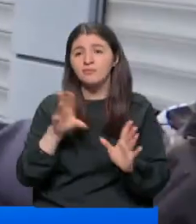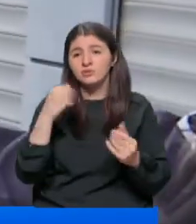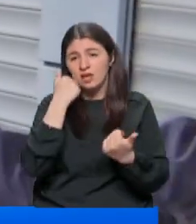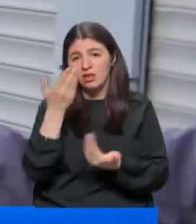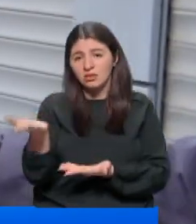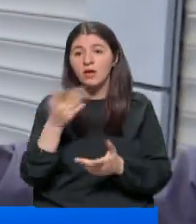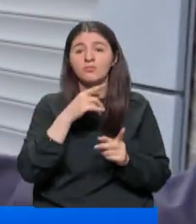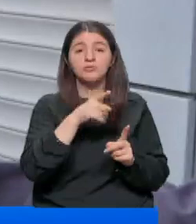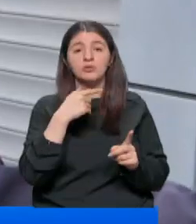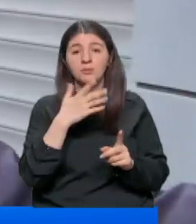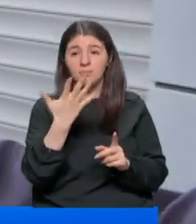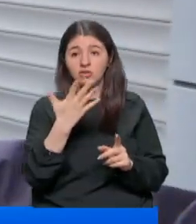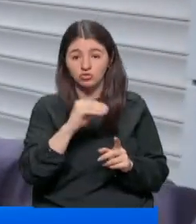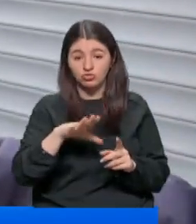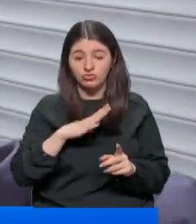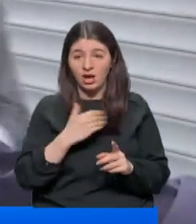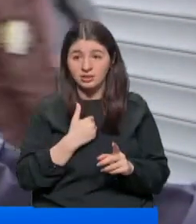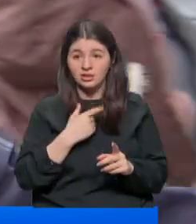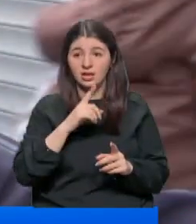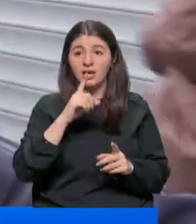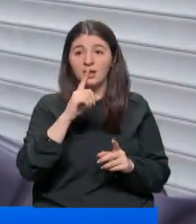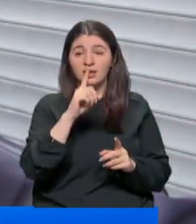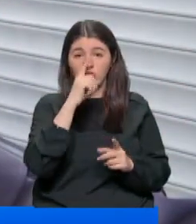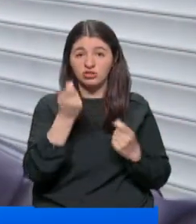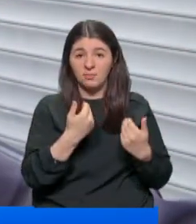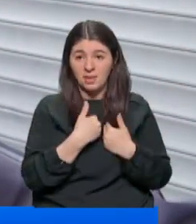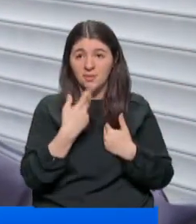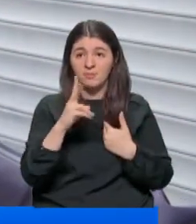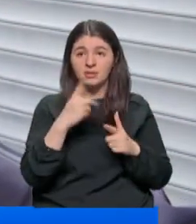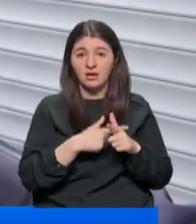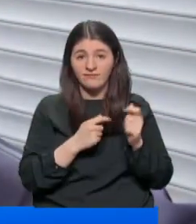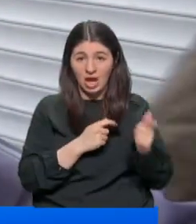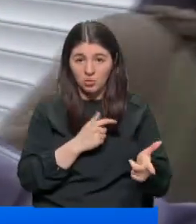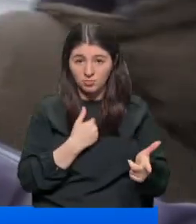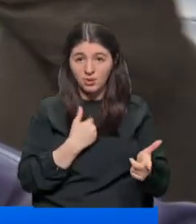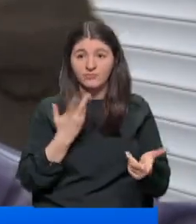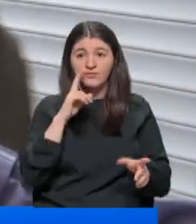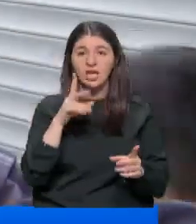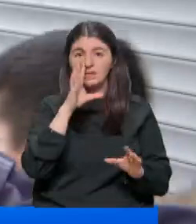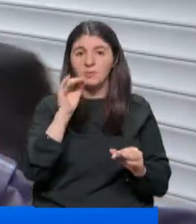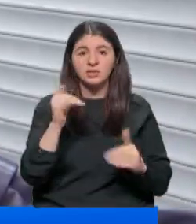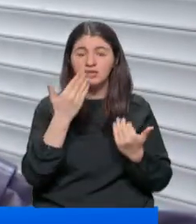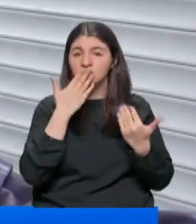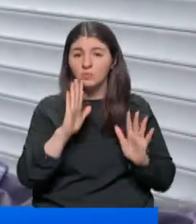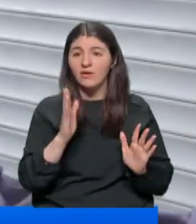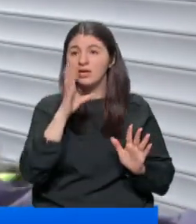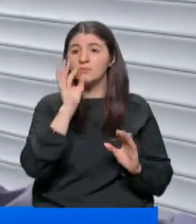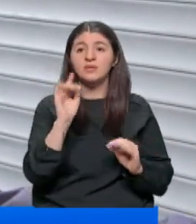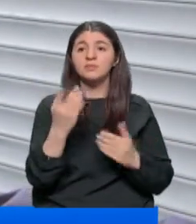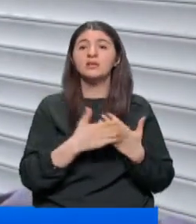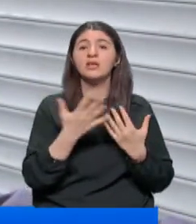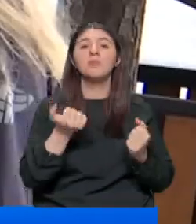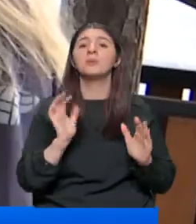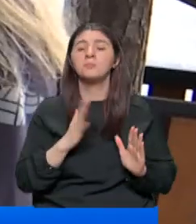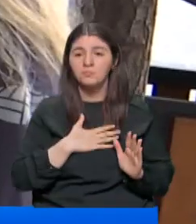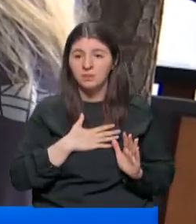yalan. Benim 5 tane çocuğum vardır. Tek çalışan benim. 2000 kira veriyorum. Vallahi kimseden bir destek almadık, hiç kimseden de bir yardım